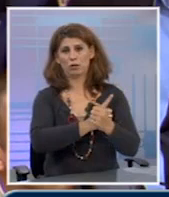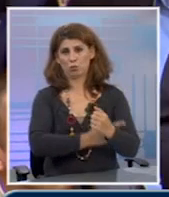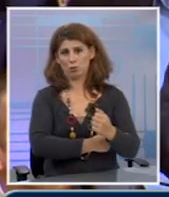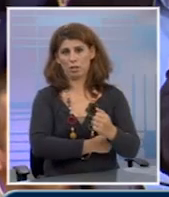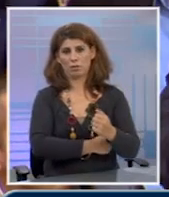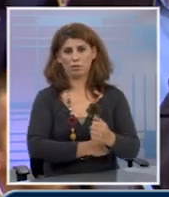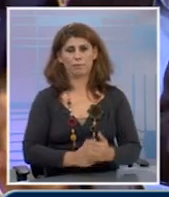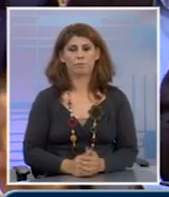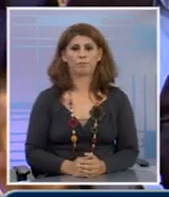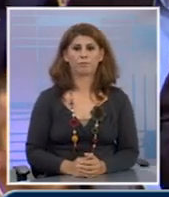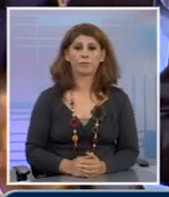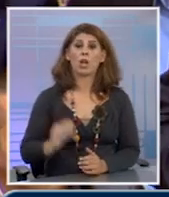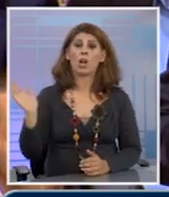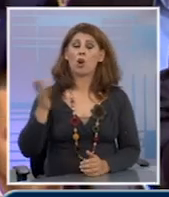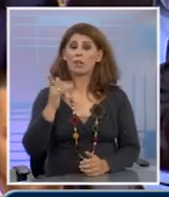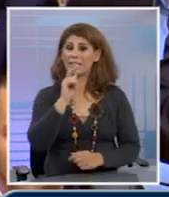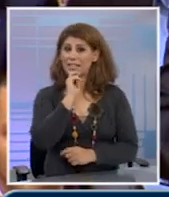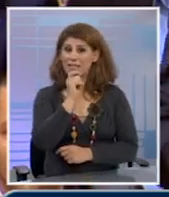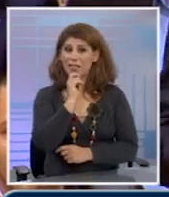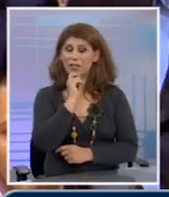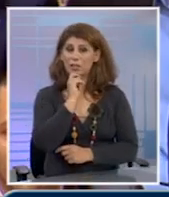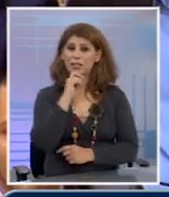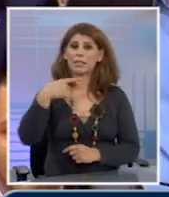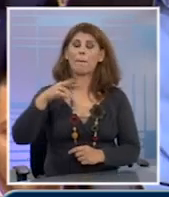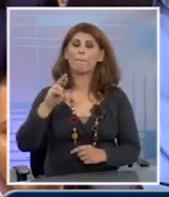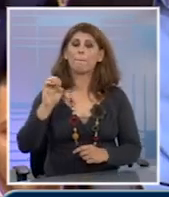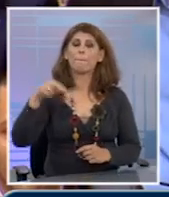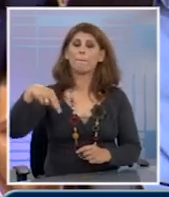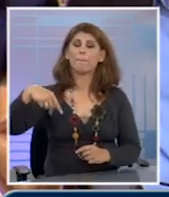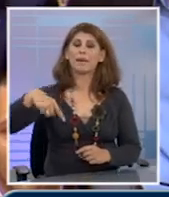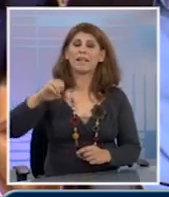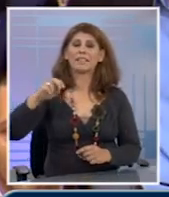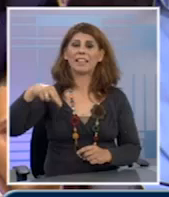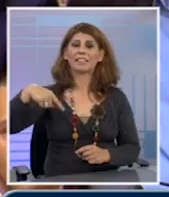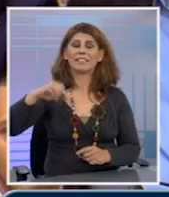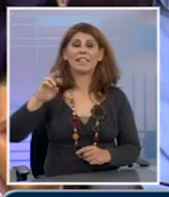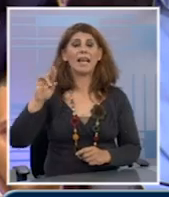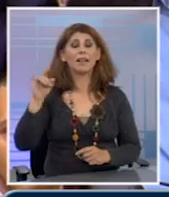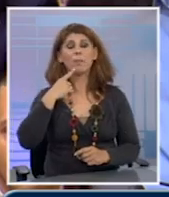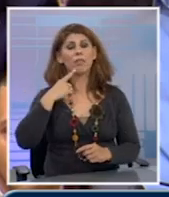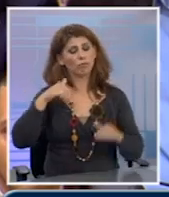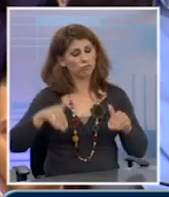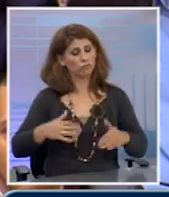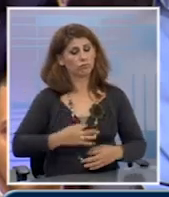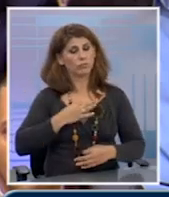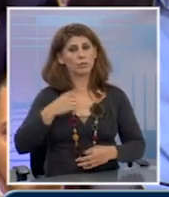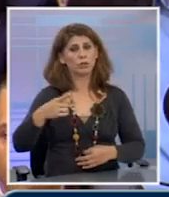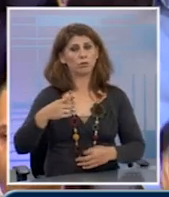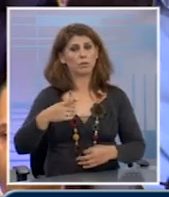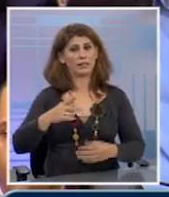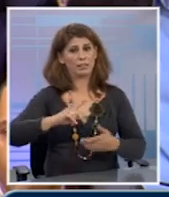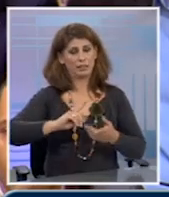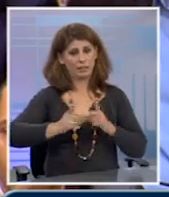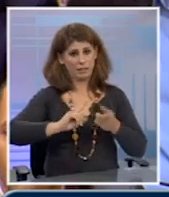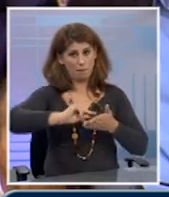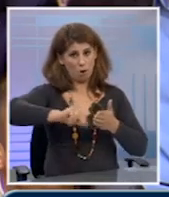εξουσίας όταν σε συνέντευξή του στον πρετεντέρη είπε θα τιμήσουμε την υπογραφή μας και υπάρχει συνέχεια του